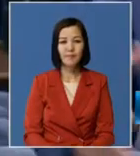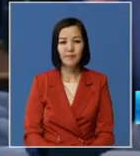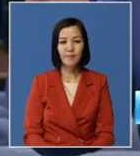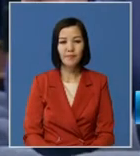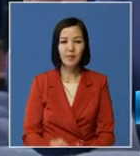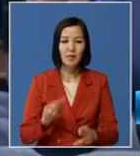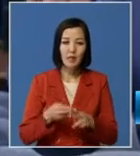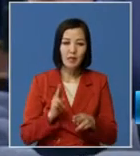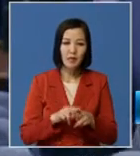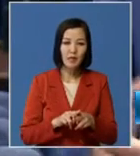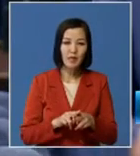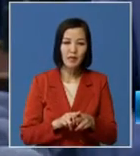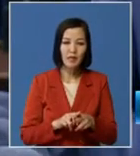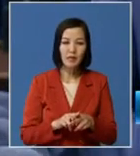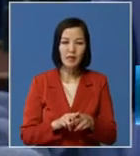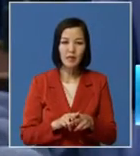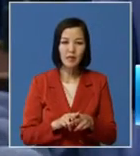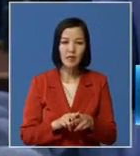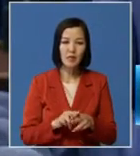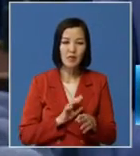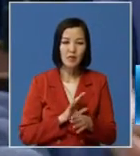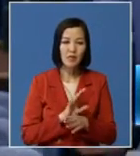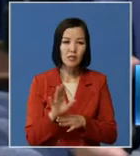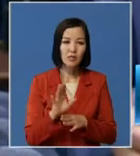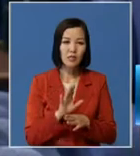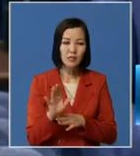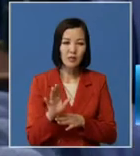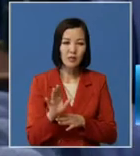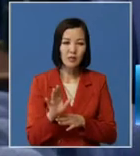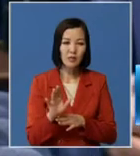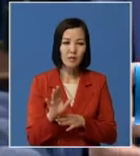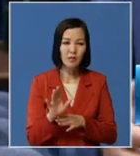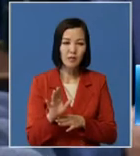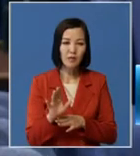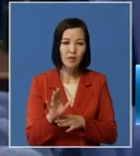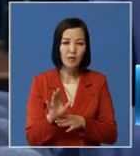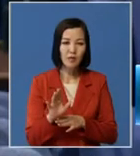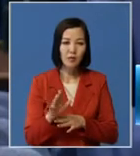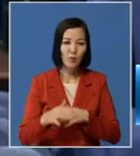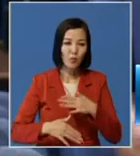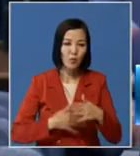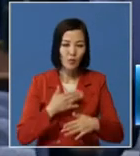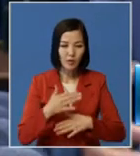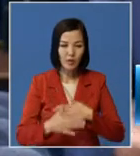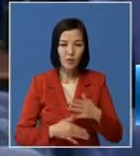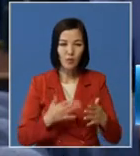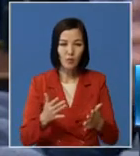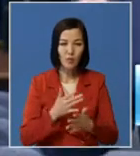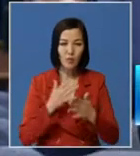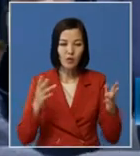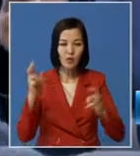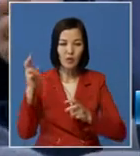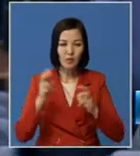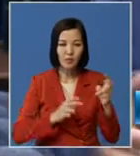Тек қана біз әлгі шикізат шығару мен ғана емес, сол шикізат арқылы өңдеу жаңағы үлкен